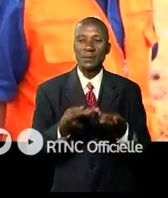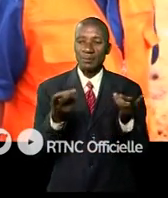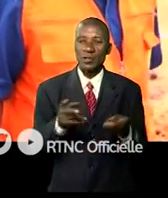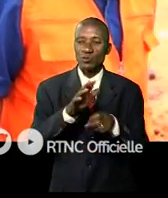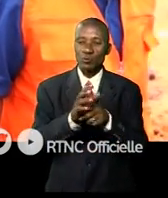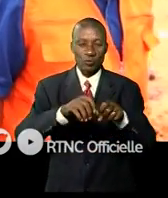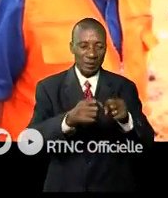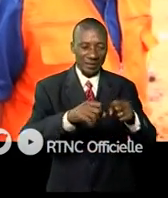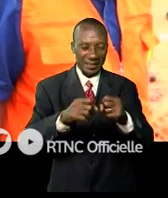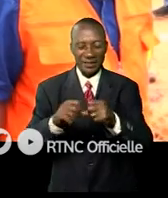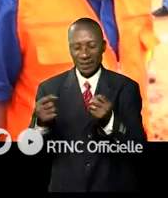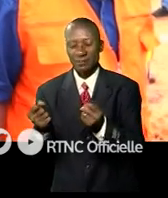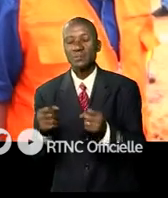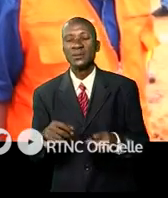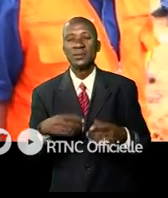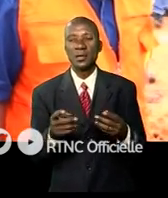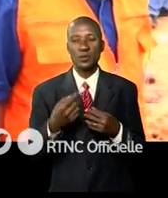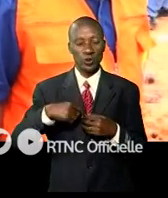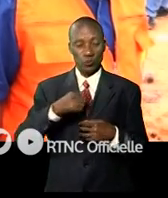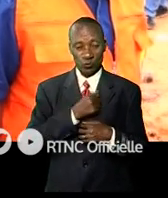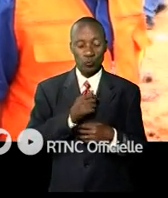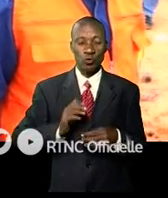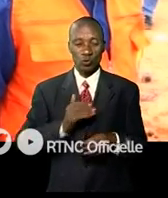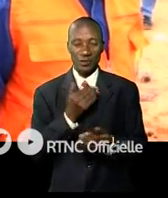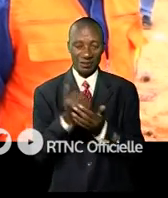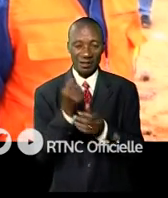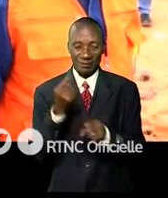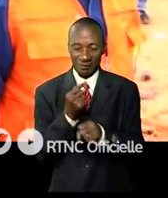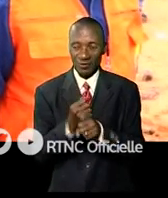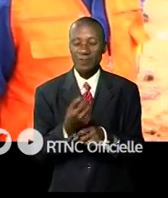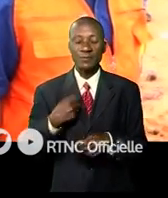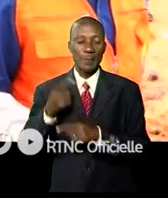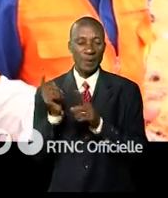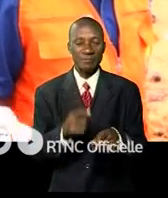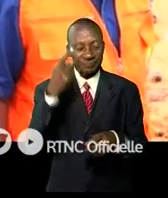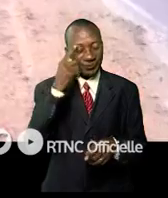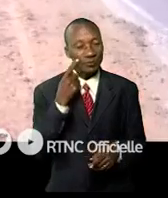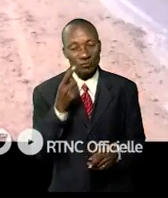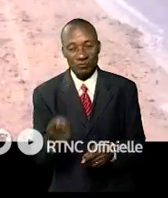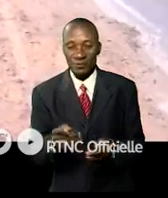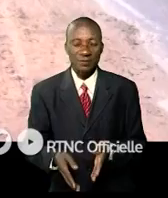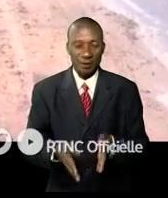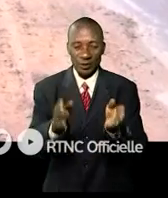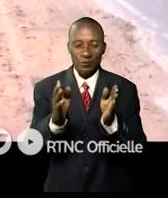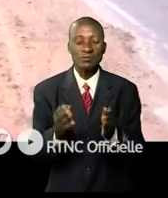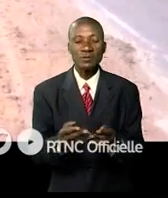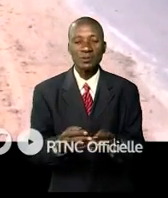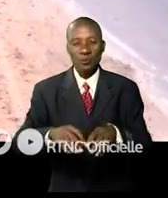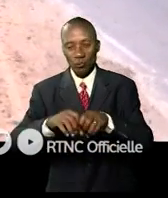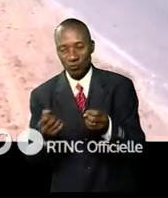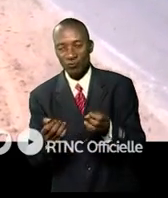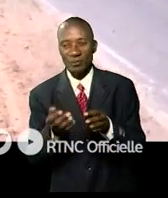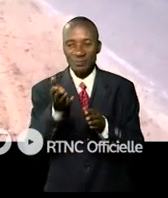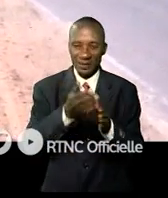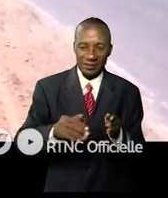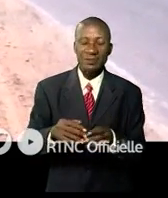voir sur le terrain ce qui se passe, notamment à cet endroit ici à Loufimi. Comme certains l'ont vu précédemment, il y avait un